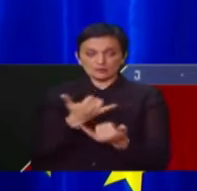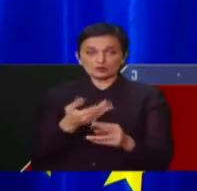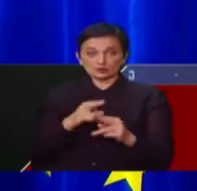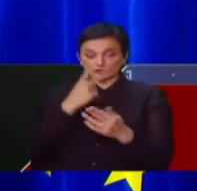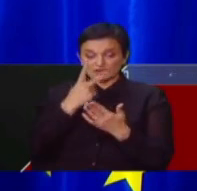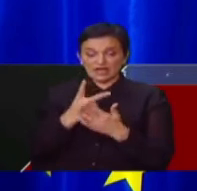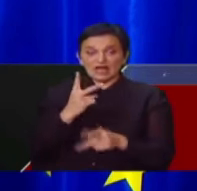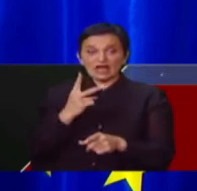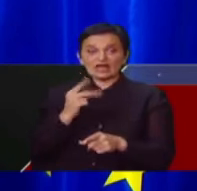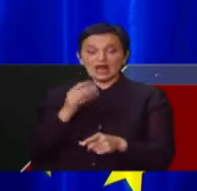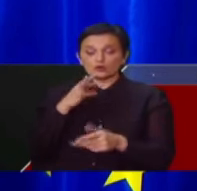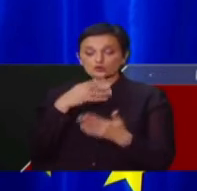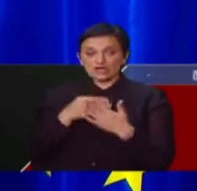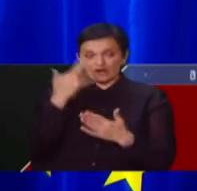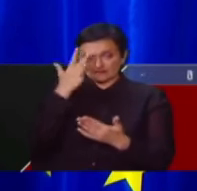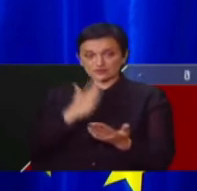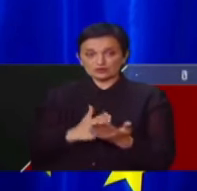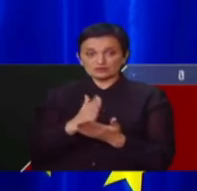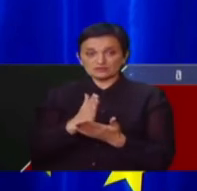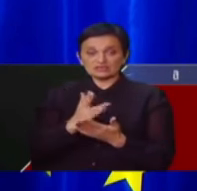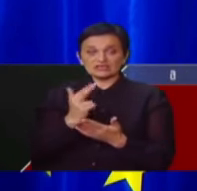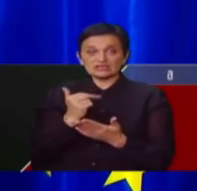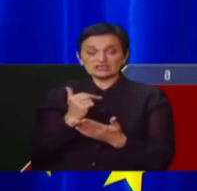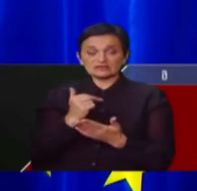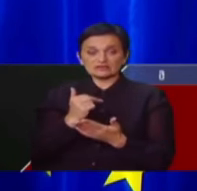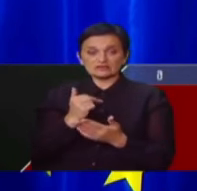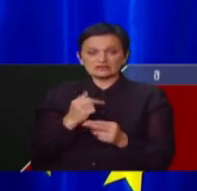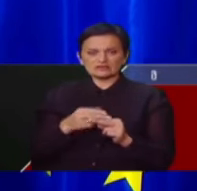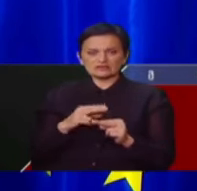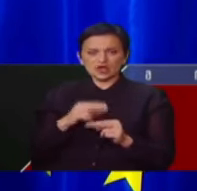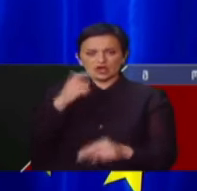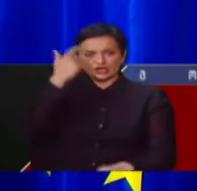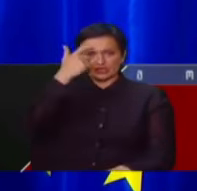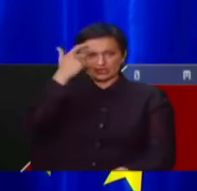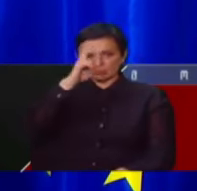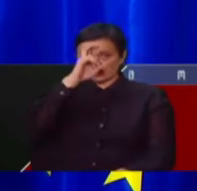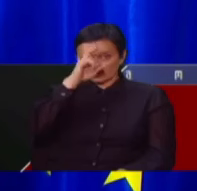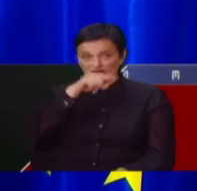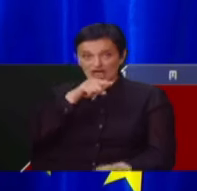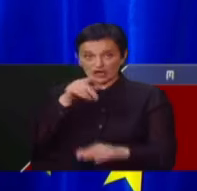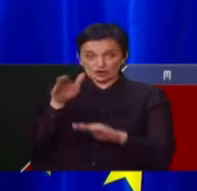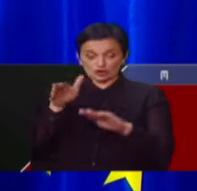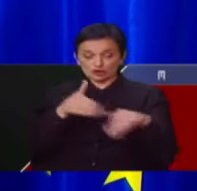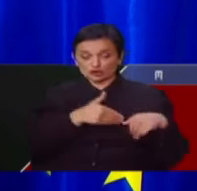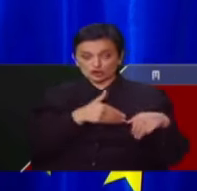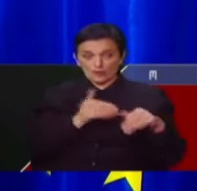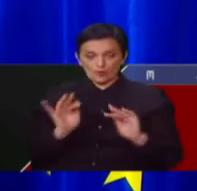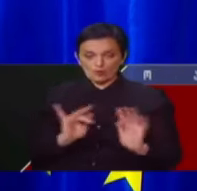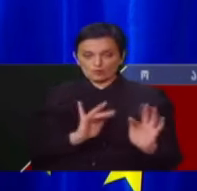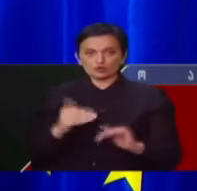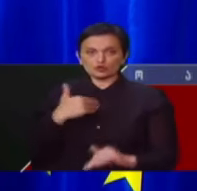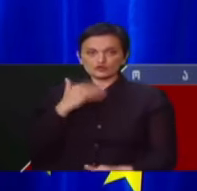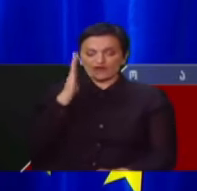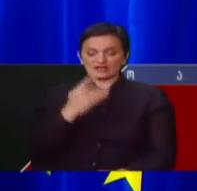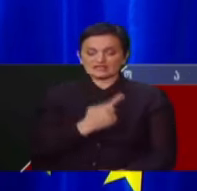ხედავს ლელო თავის მიზანს და ამოცანას ივანიშვილის ხელისუფლებიდან ჩამოშორების პროცესში ჩვენ